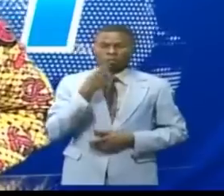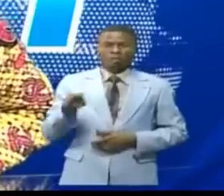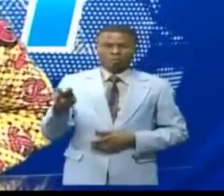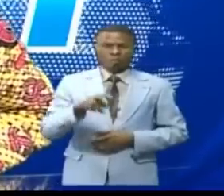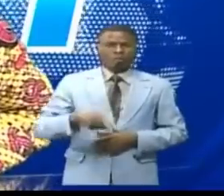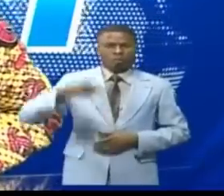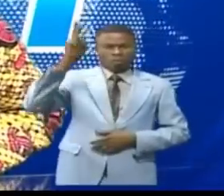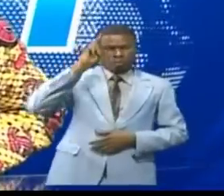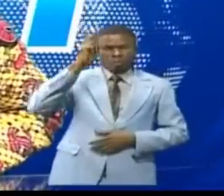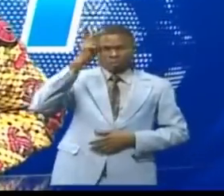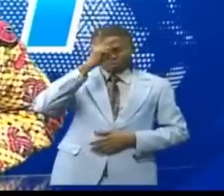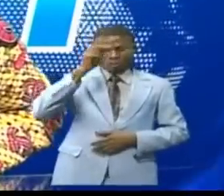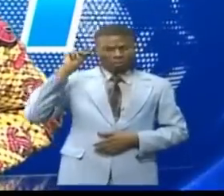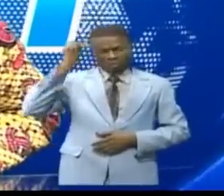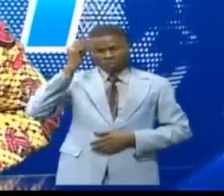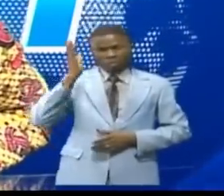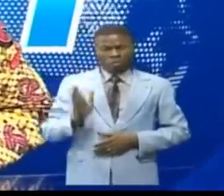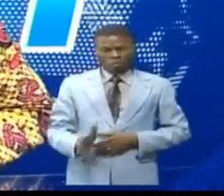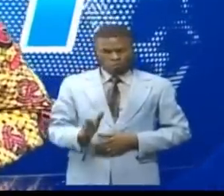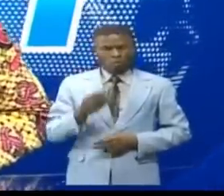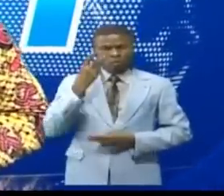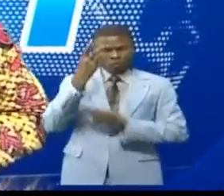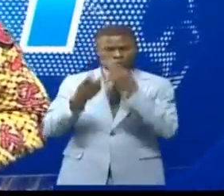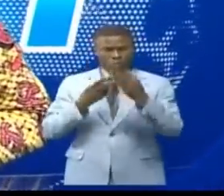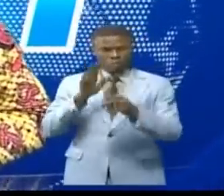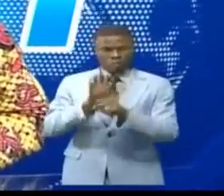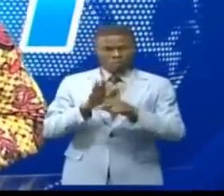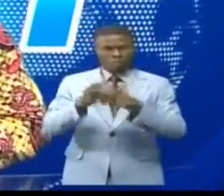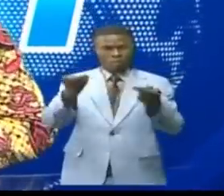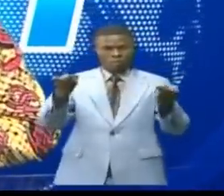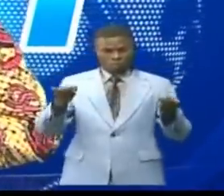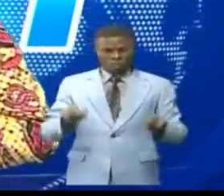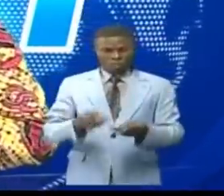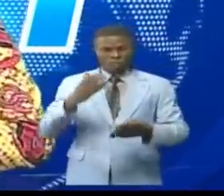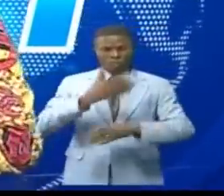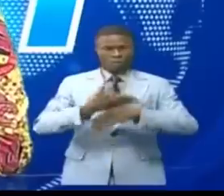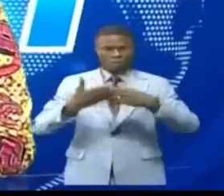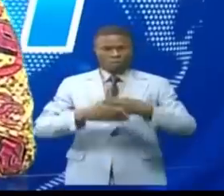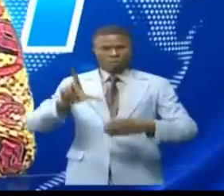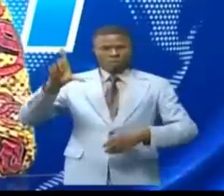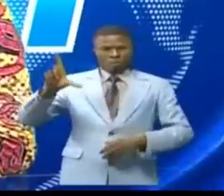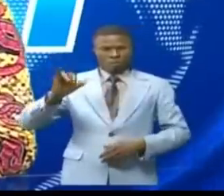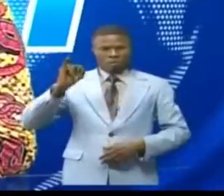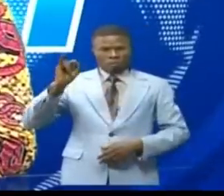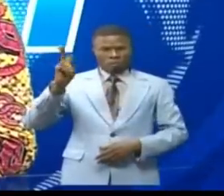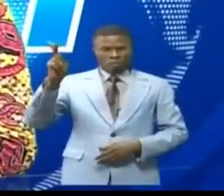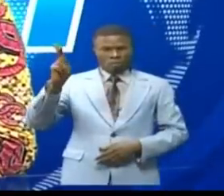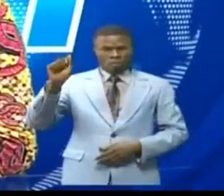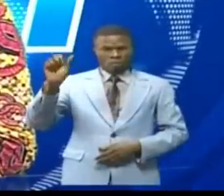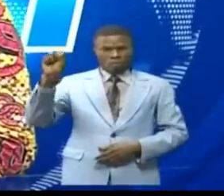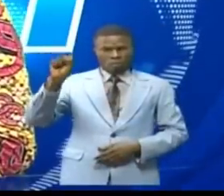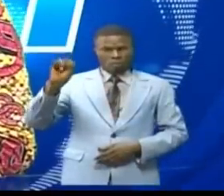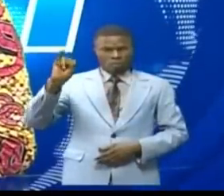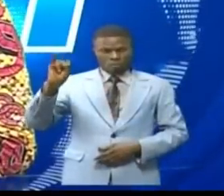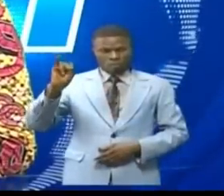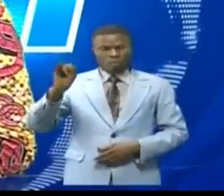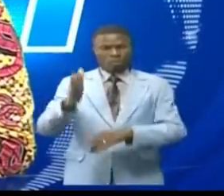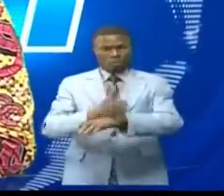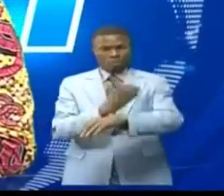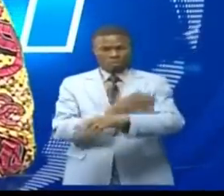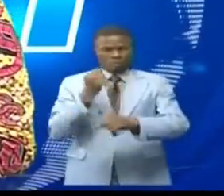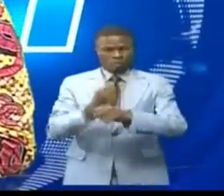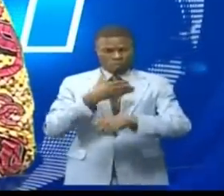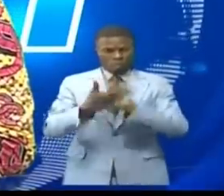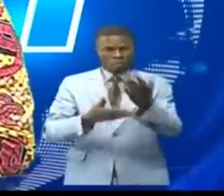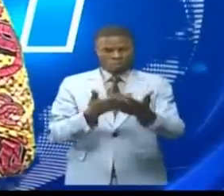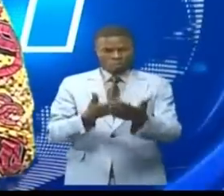Dans les Haut-Katanga, les gouverneurs effectuent des descentes dans différents sites de l'IKC pour voir l'état d'avancement de ces différents